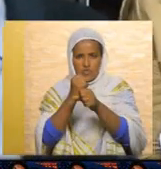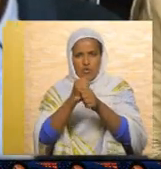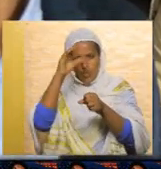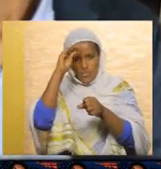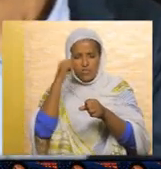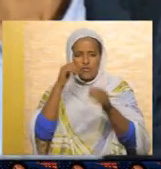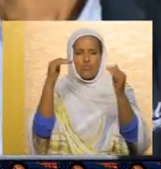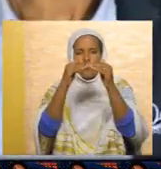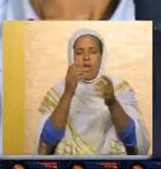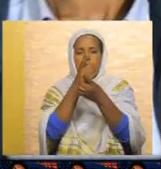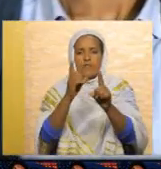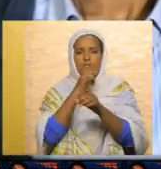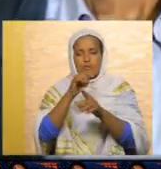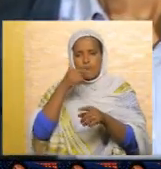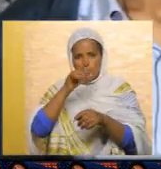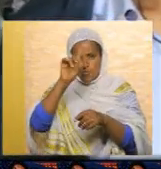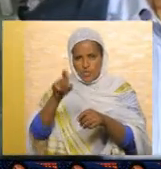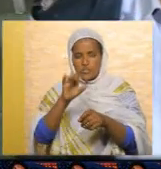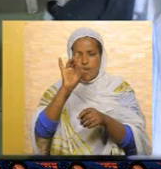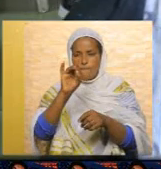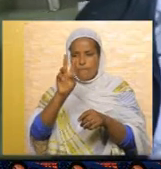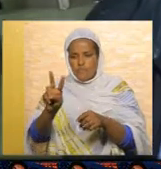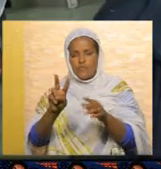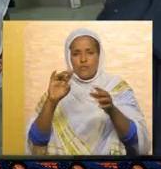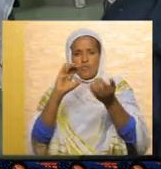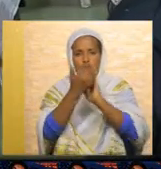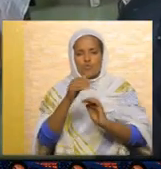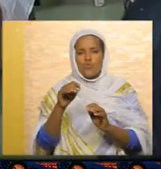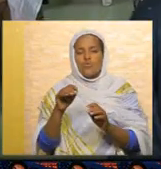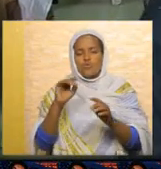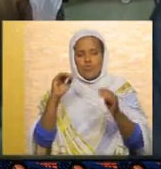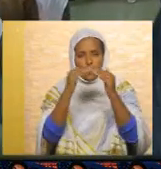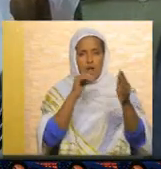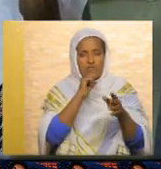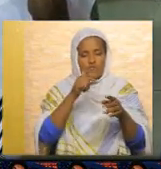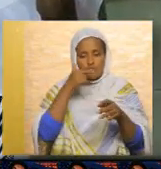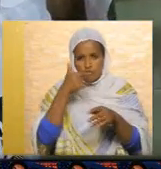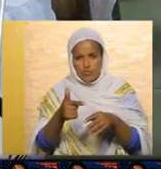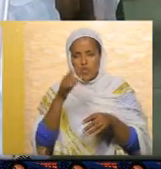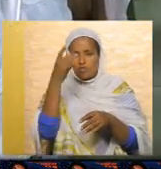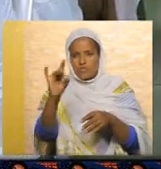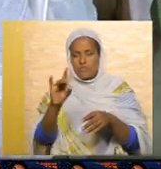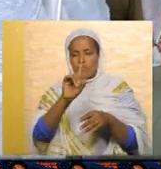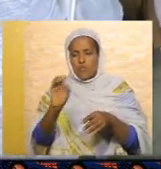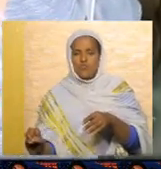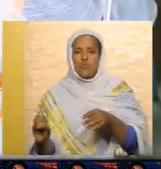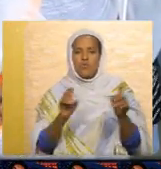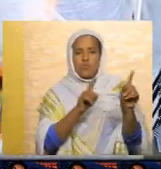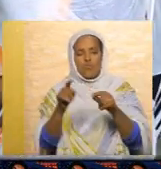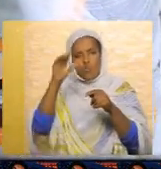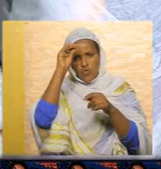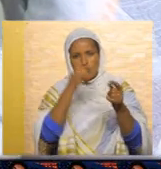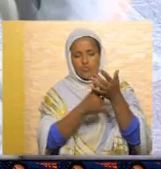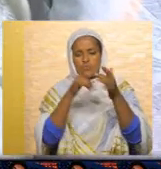ውስጥ በቁጥር የሚበዙት ሴቶች መሆናቸው ታውቋል። ሴት አዳምን ስላሳተችው አናሳ ሆናለች በማለት ሴት ልጅ ጸበል መቅዳት